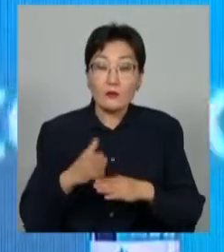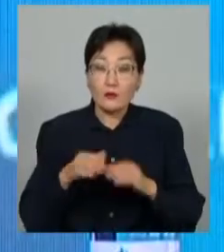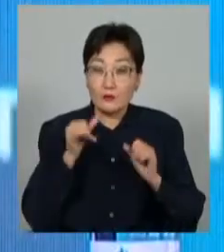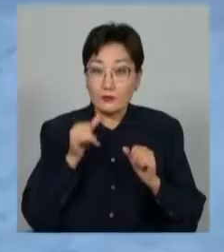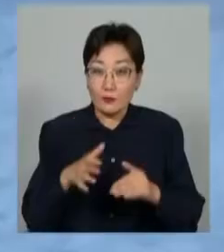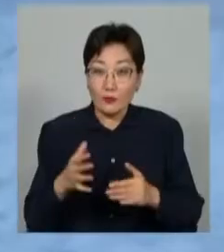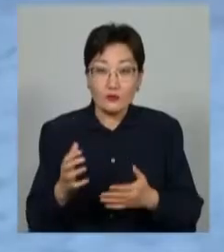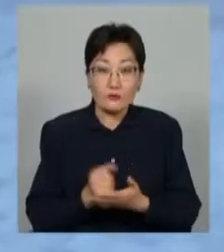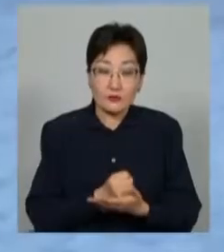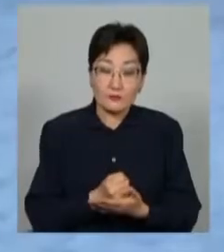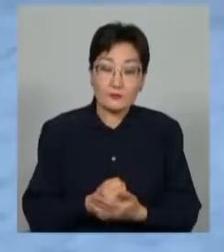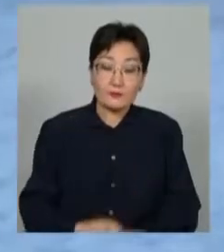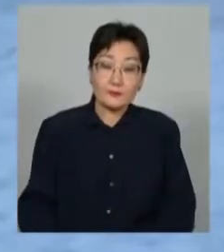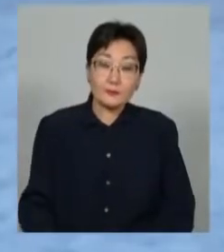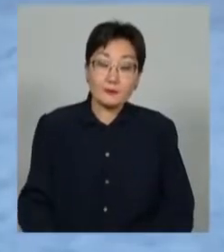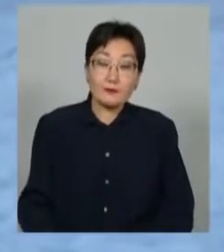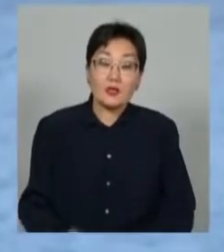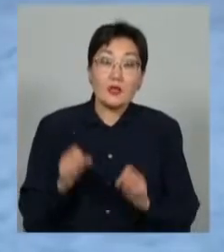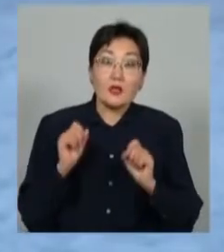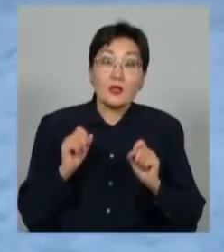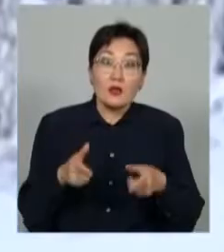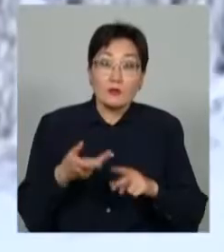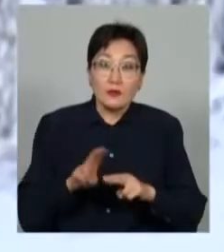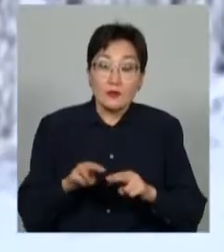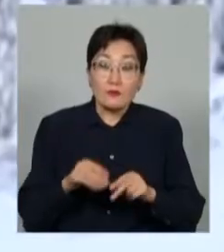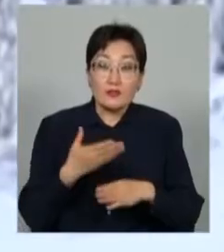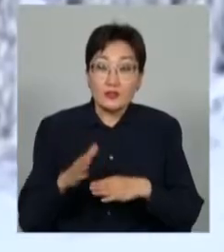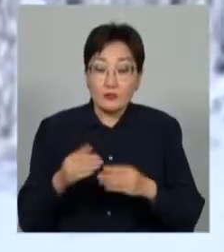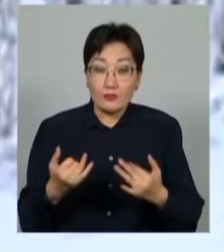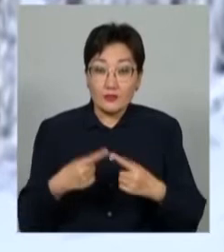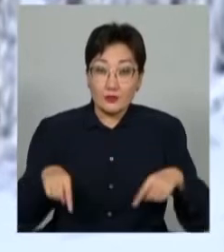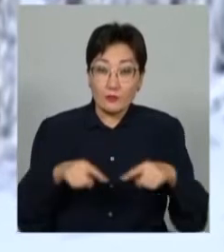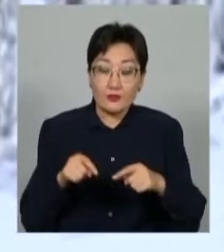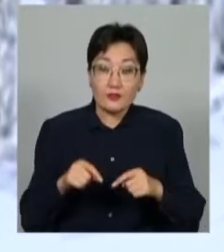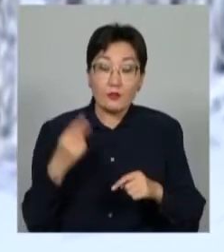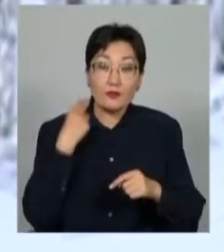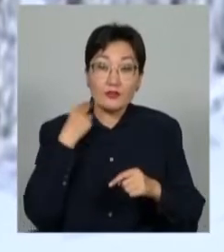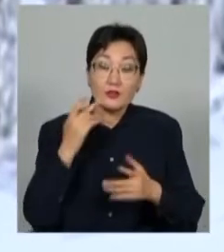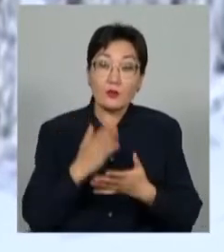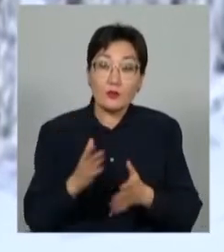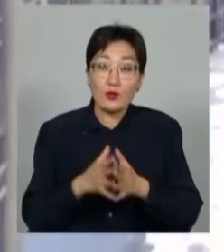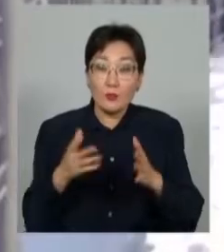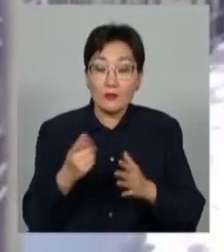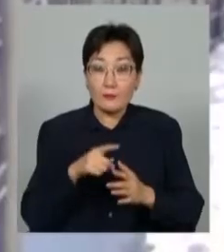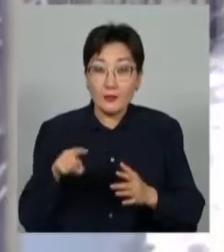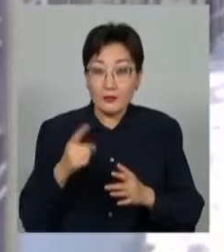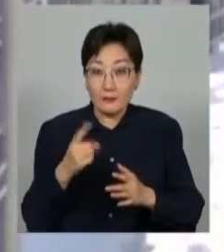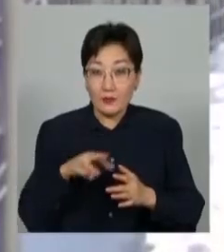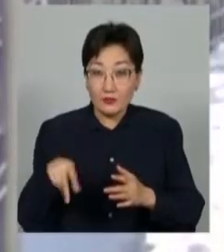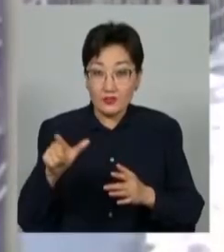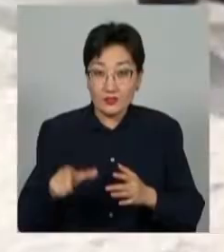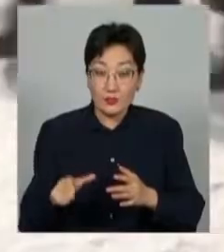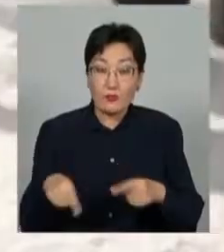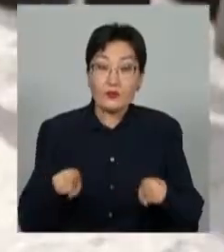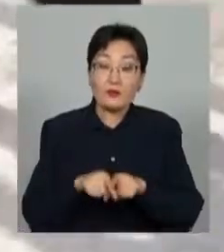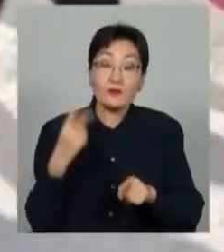него претендовать. Согласно данным кредитного бюро, на сегодня просрочки по кредитам имеют более 1 миллиона казахстанцев.